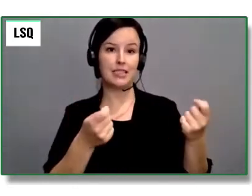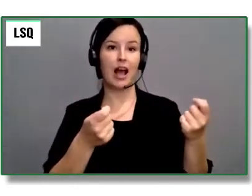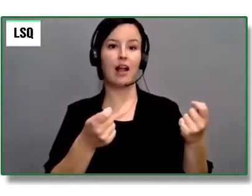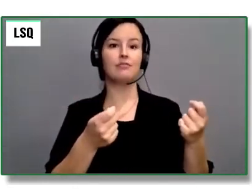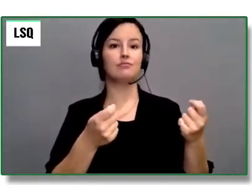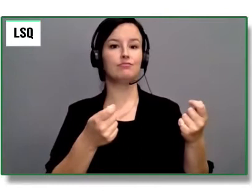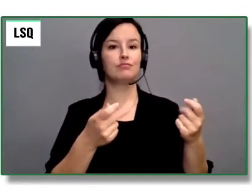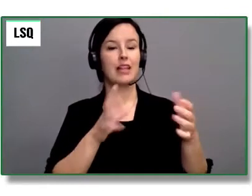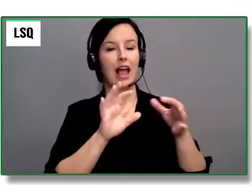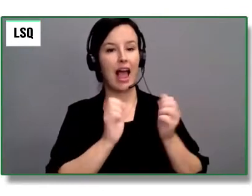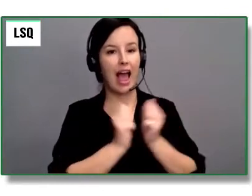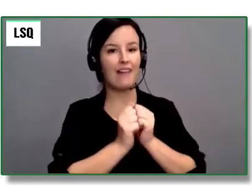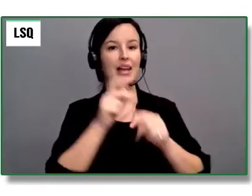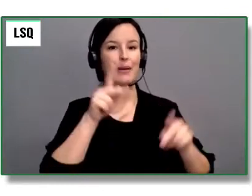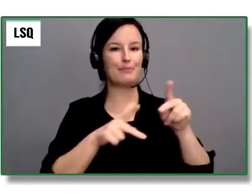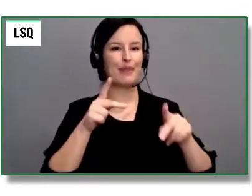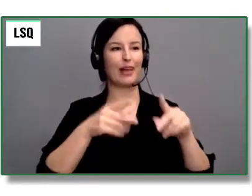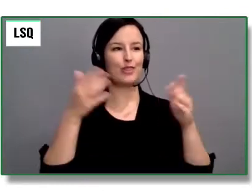randonneurs. Et